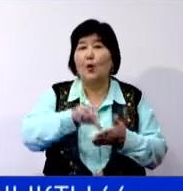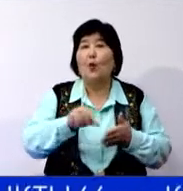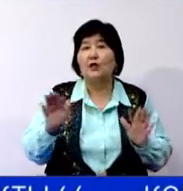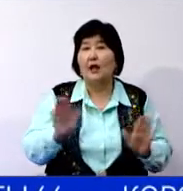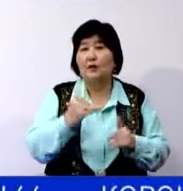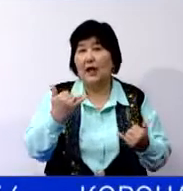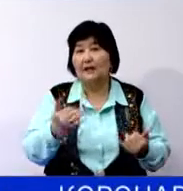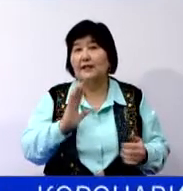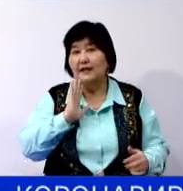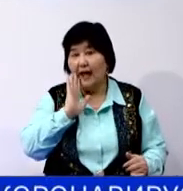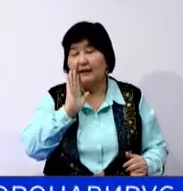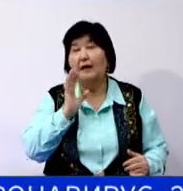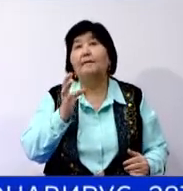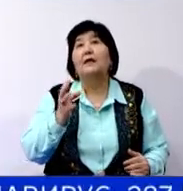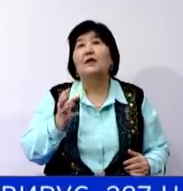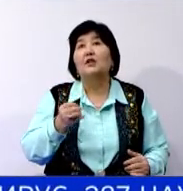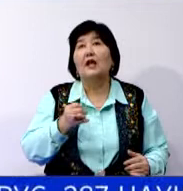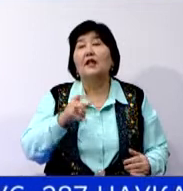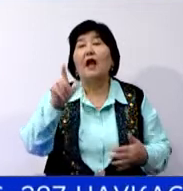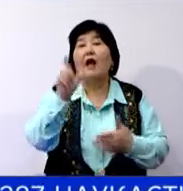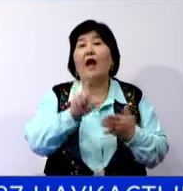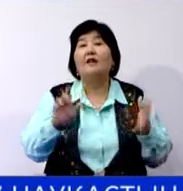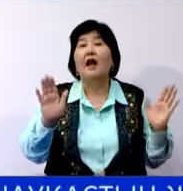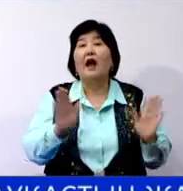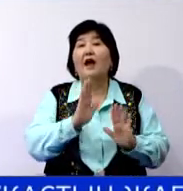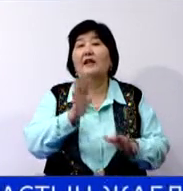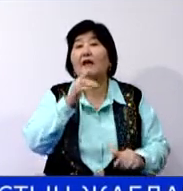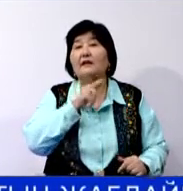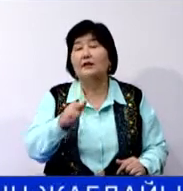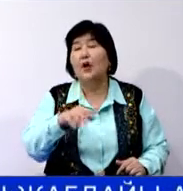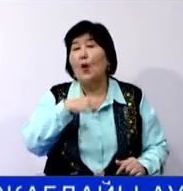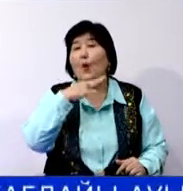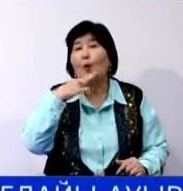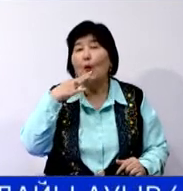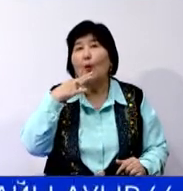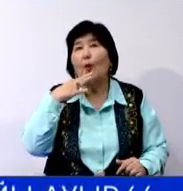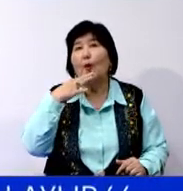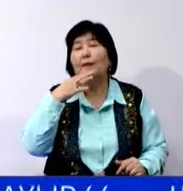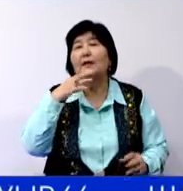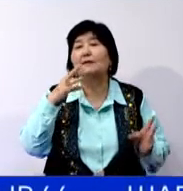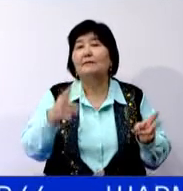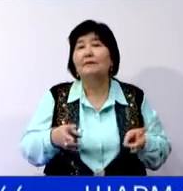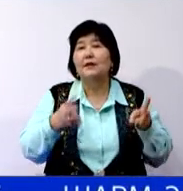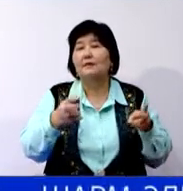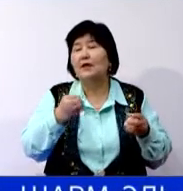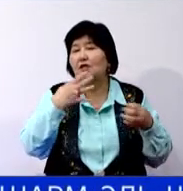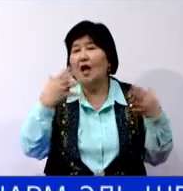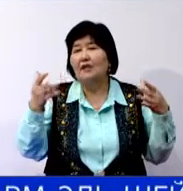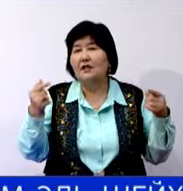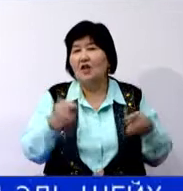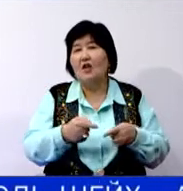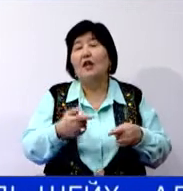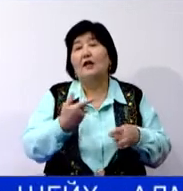таңда, және әнді айтқан кезде көбіне мелизмдері жақсы келеді. Сонымен